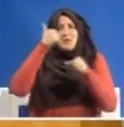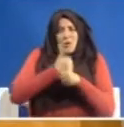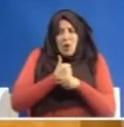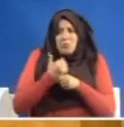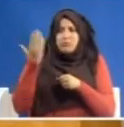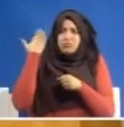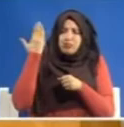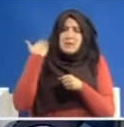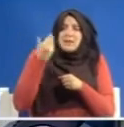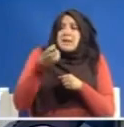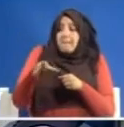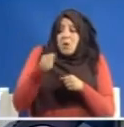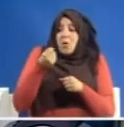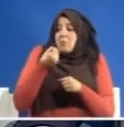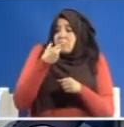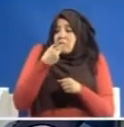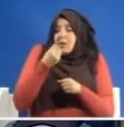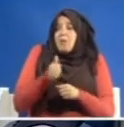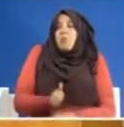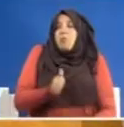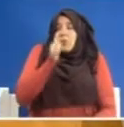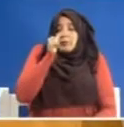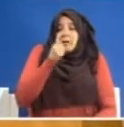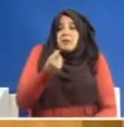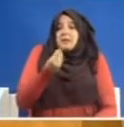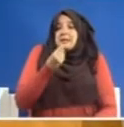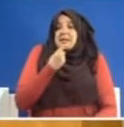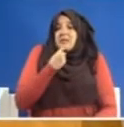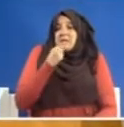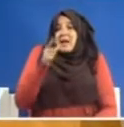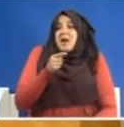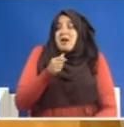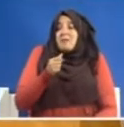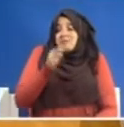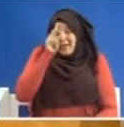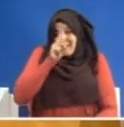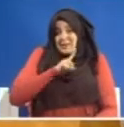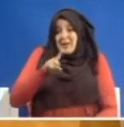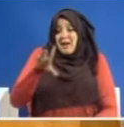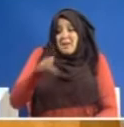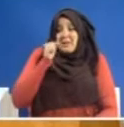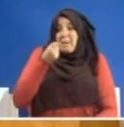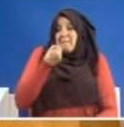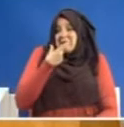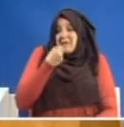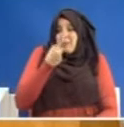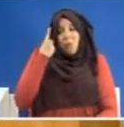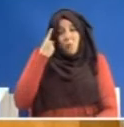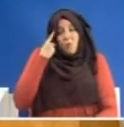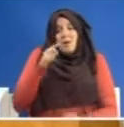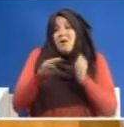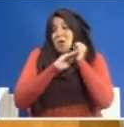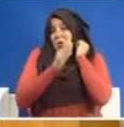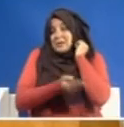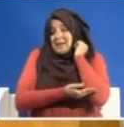الآن، هي تقول أفطرت بمعنى أنها تعمدت أن تشرب الدواء بعد الـ بعد الـ بعد